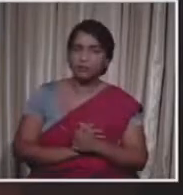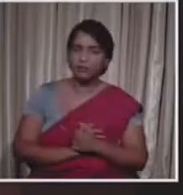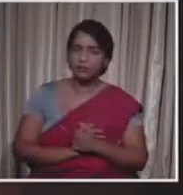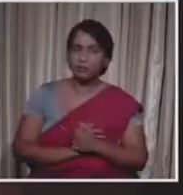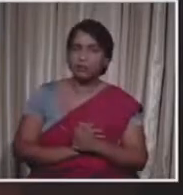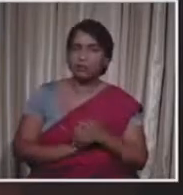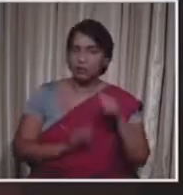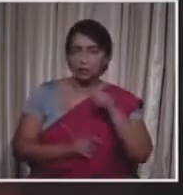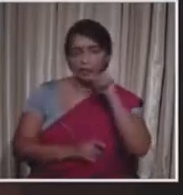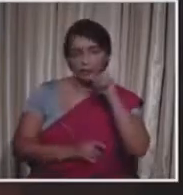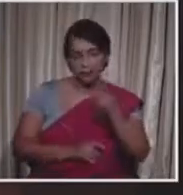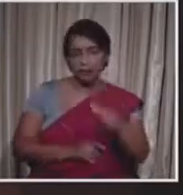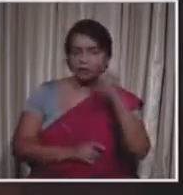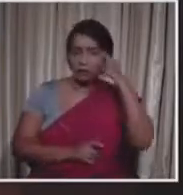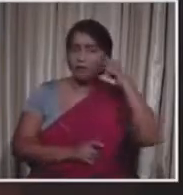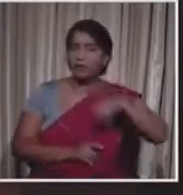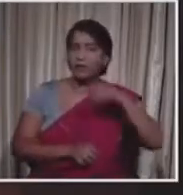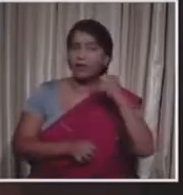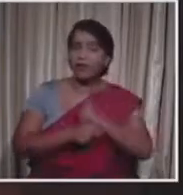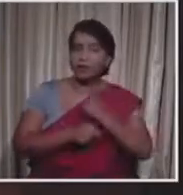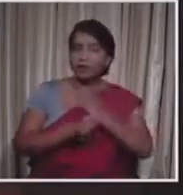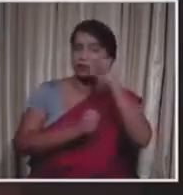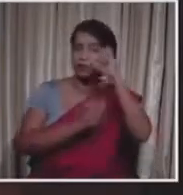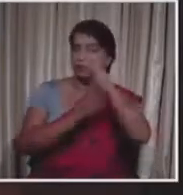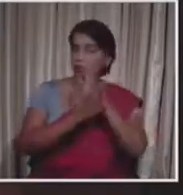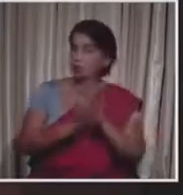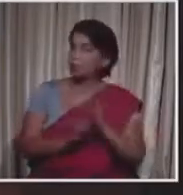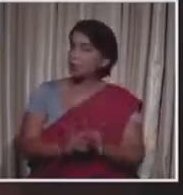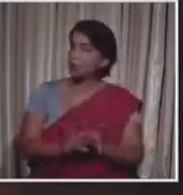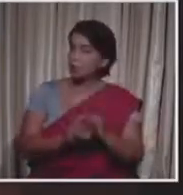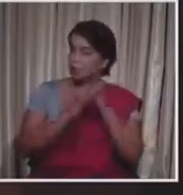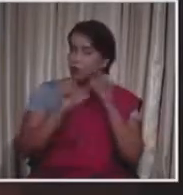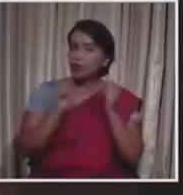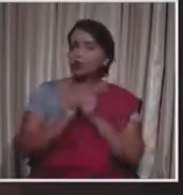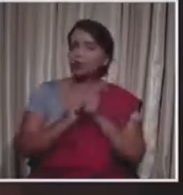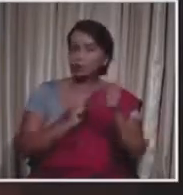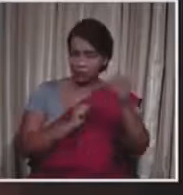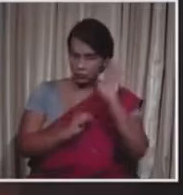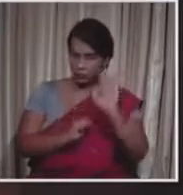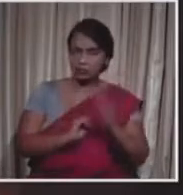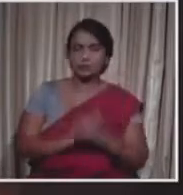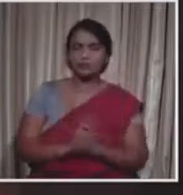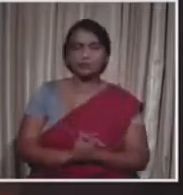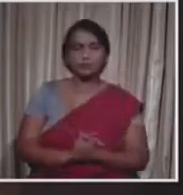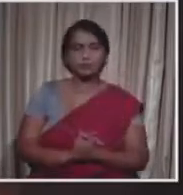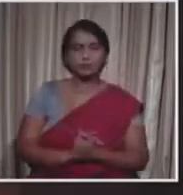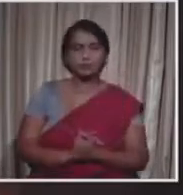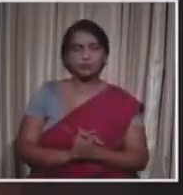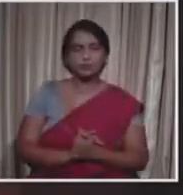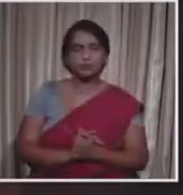අපි තරයේ විශ්වාස කරනවා ආණ්ඩු ක්‍රම ව්‍යවස්ථාවට අනුකූලව කටයුතු විය යුතු.